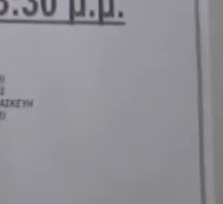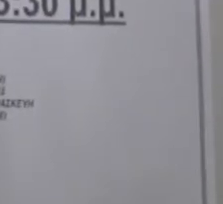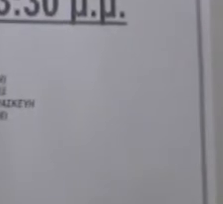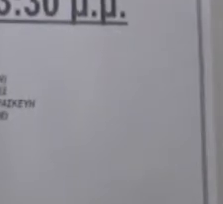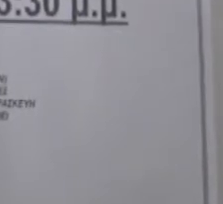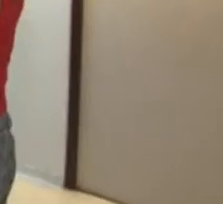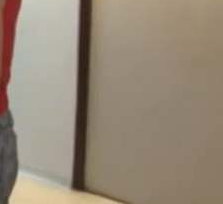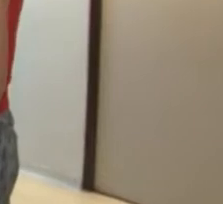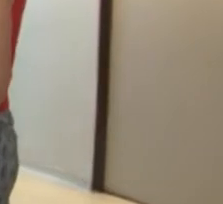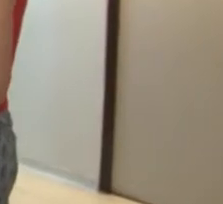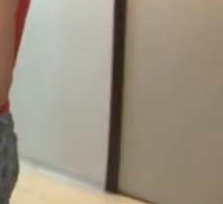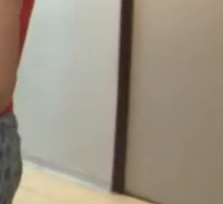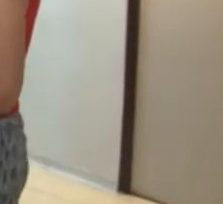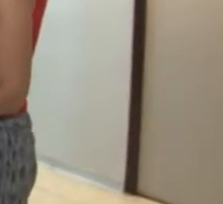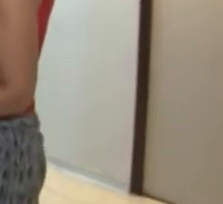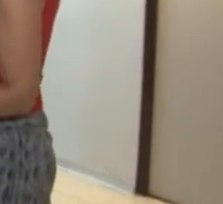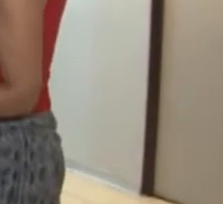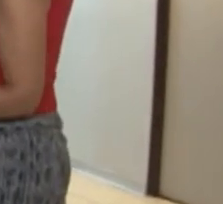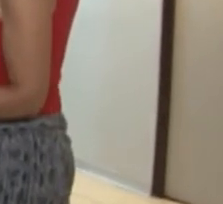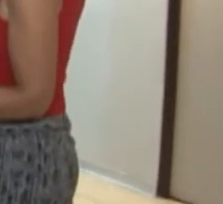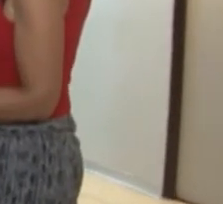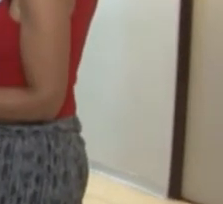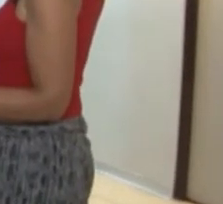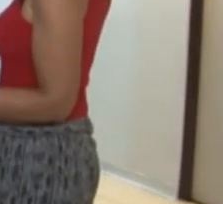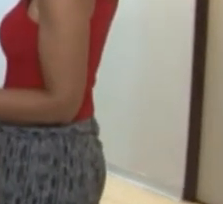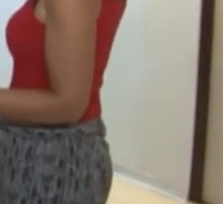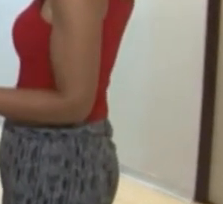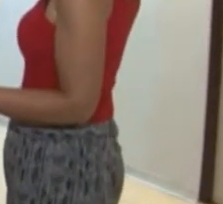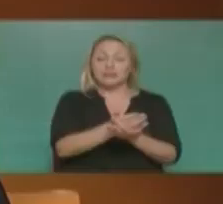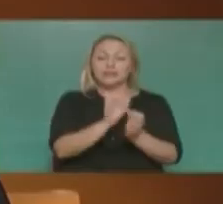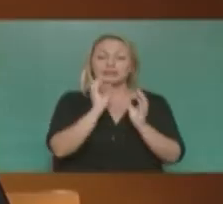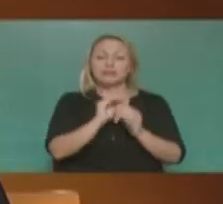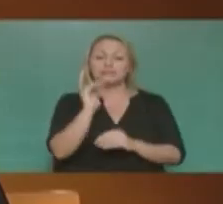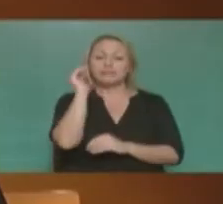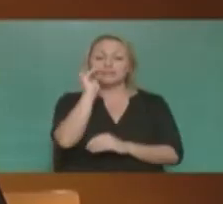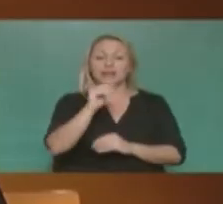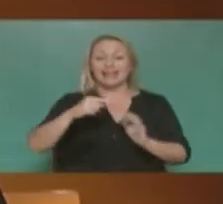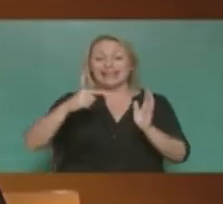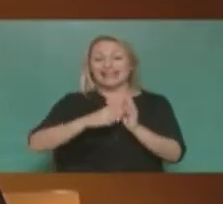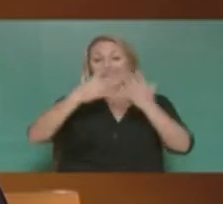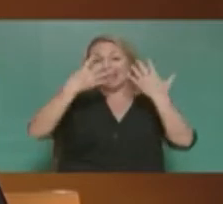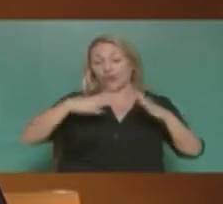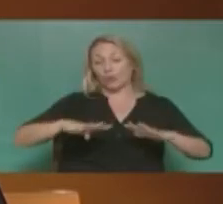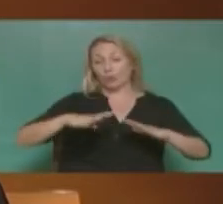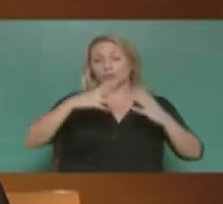,5 εκατομμυρίων ευρώ. Έχουμε απαιτήσεις, συνάδελφοι, από το 1987.